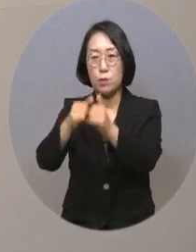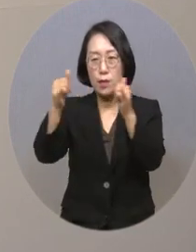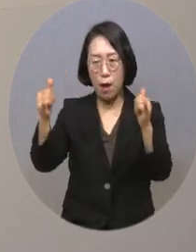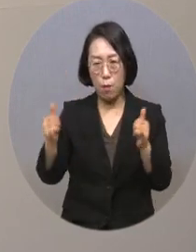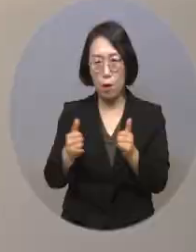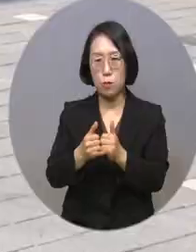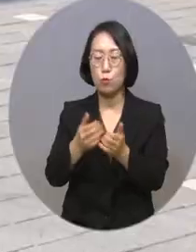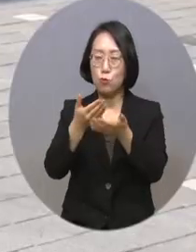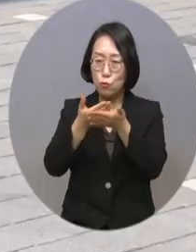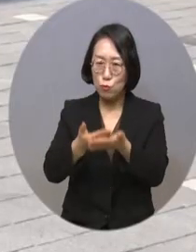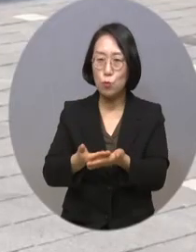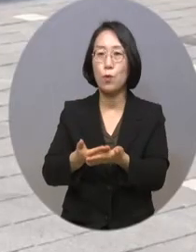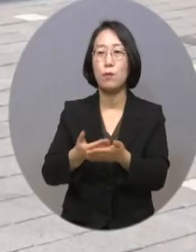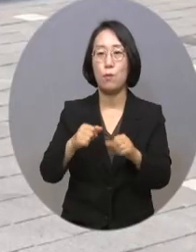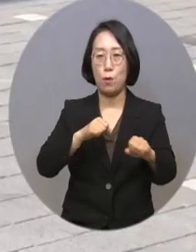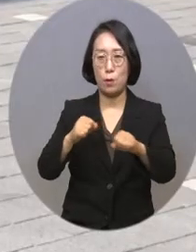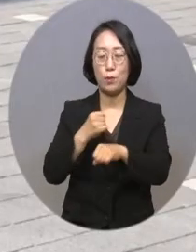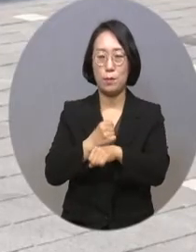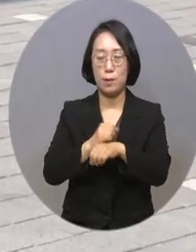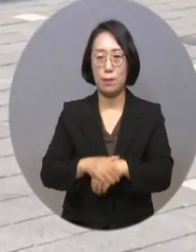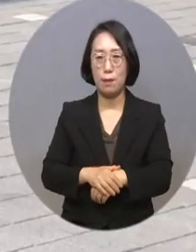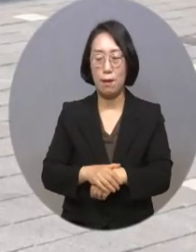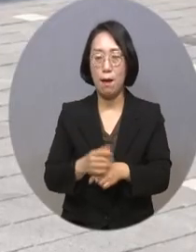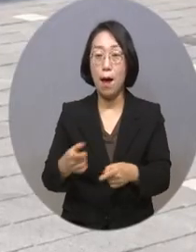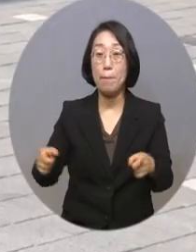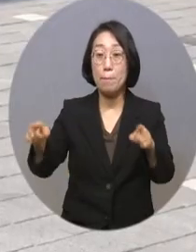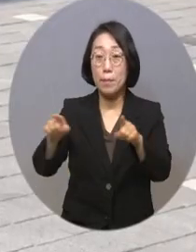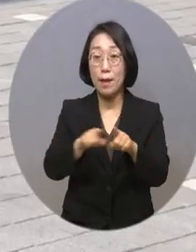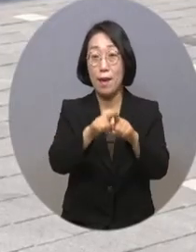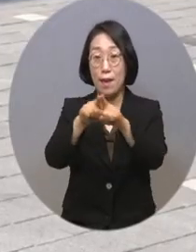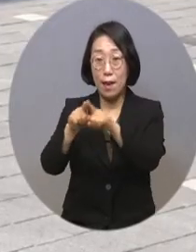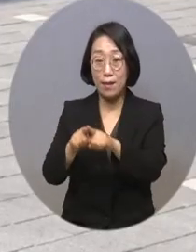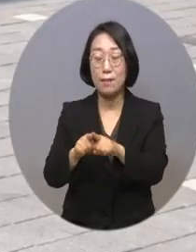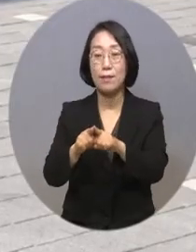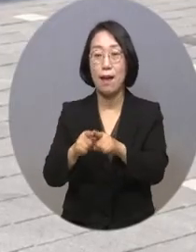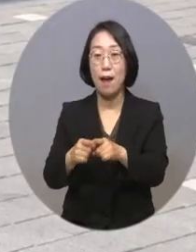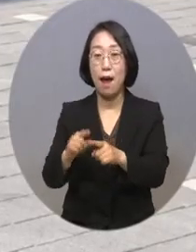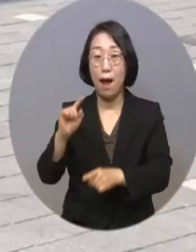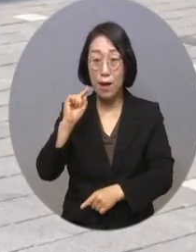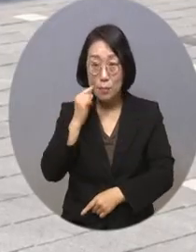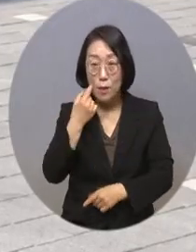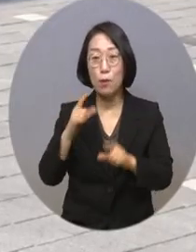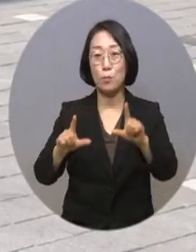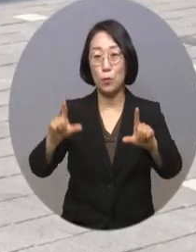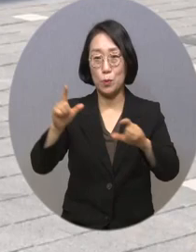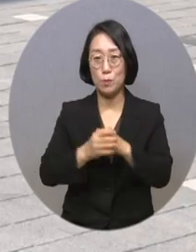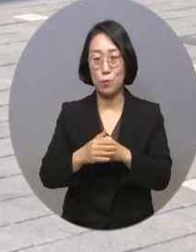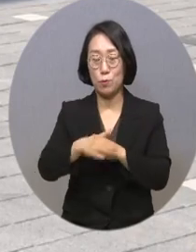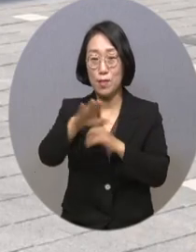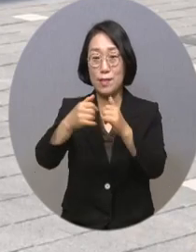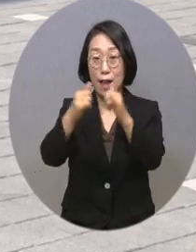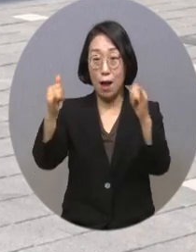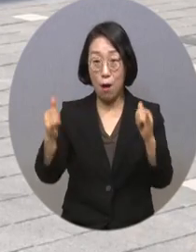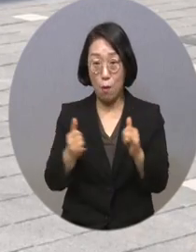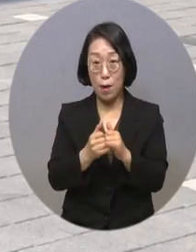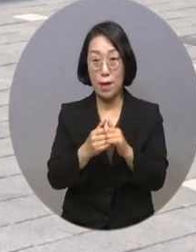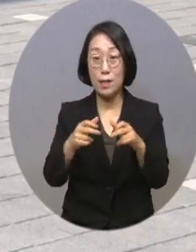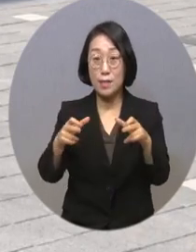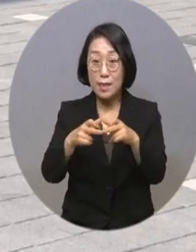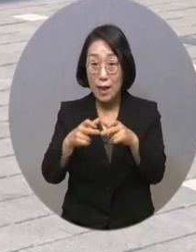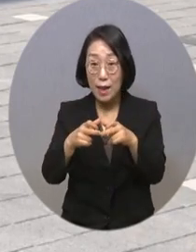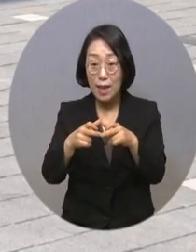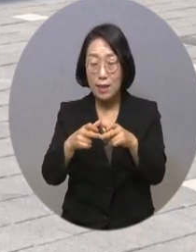가치를 더했습니다. 발달장애인과 함께하는 아름다운 비행은 우리 사회가 추구하는 장애인,